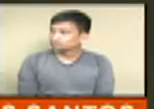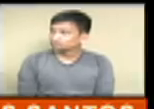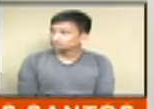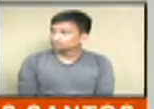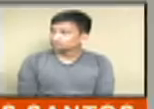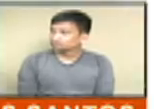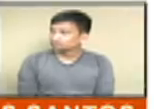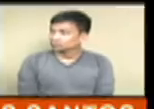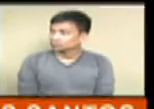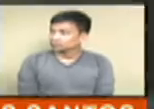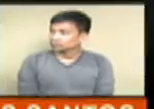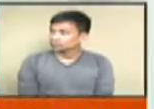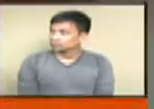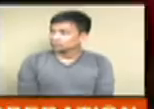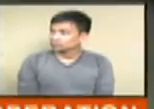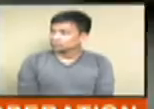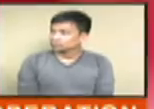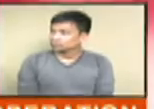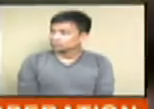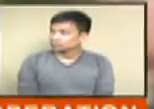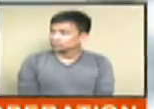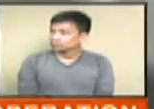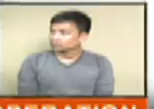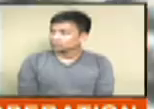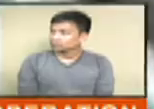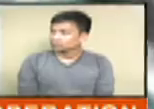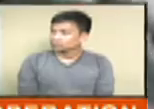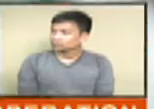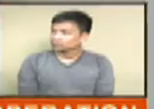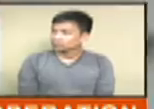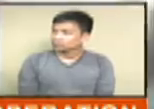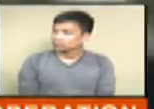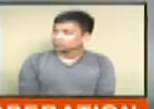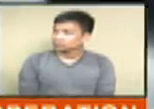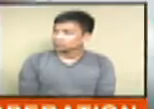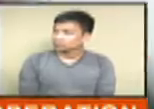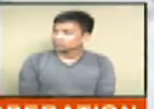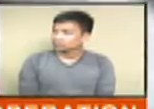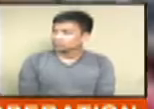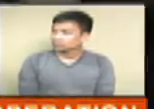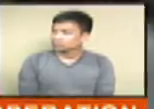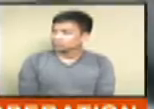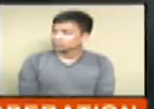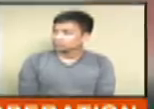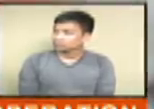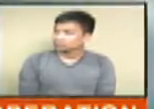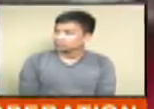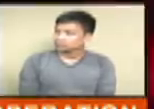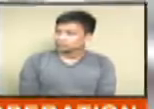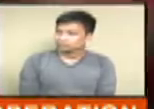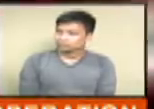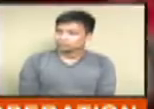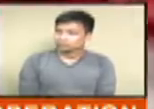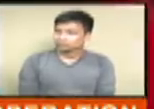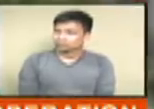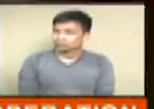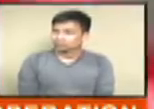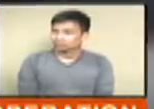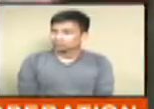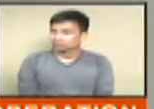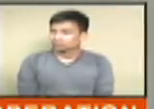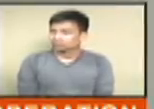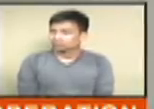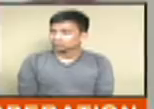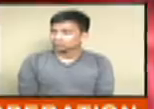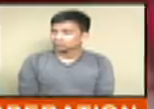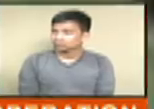Huwag kang mag-video. Yan kayo, sir, eh. Authority ka? Eh, ka-riders ko eh. Huwag kang mag-video. Eh, hindi pwede eh. Eh, may katwiran